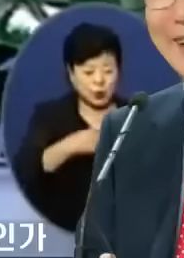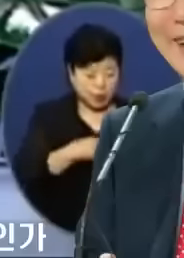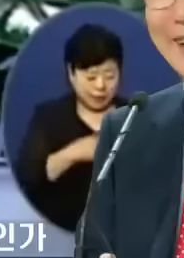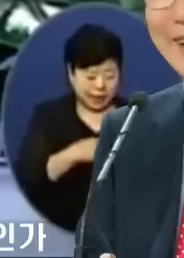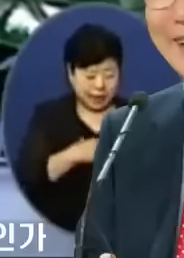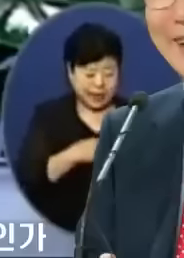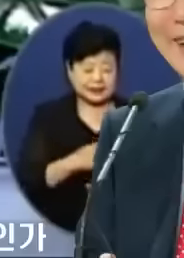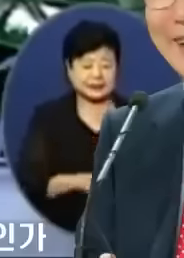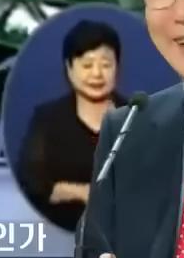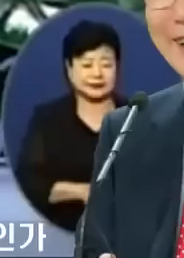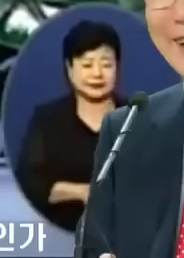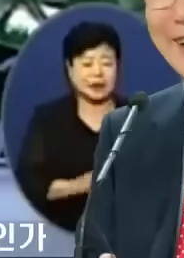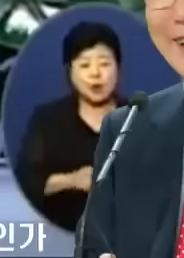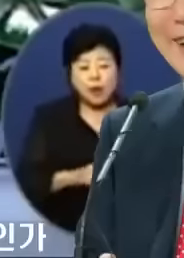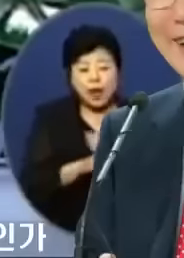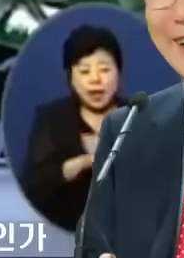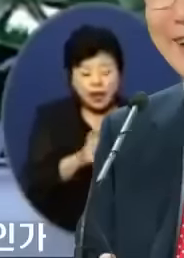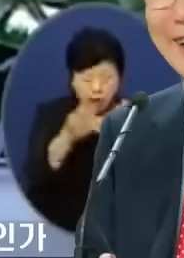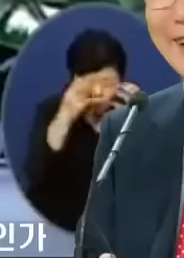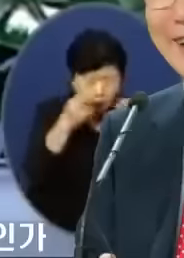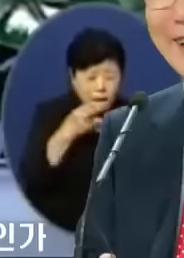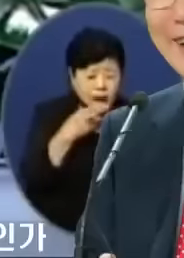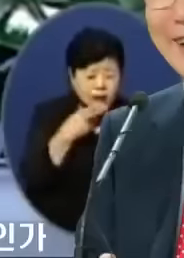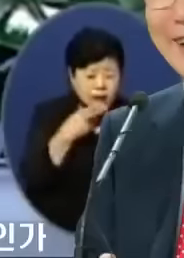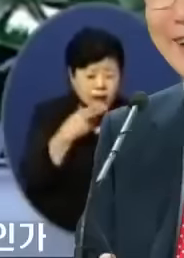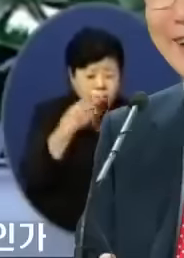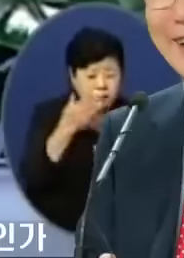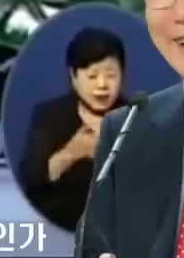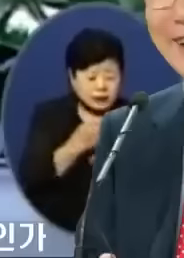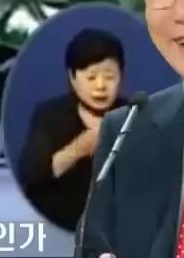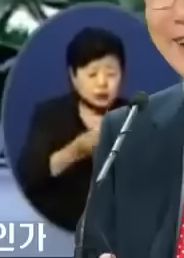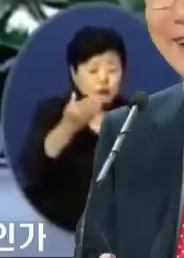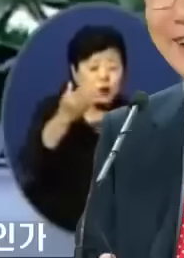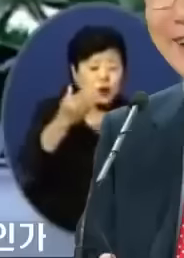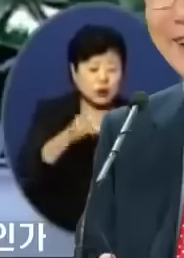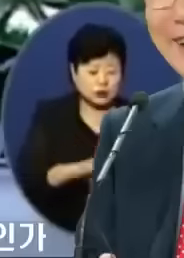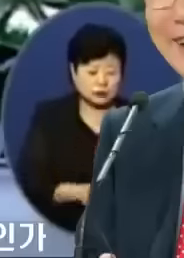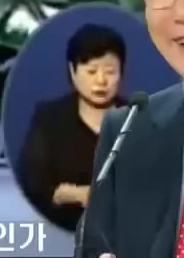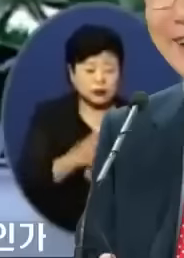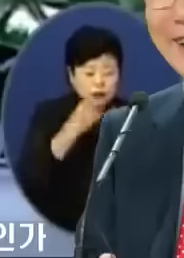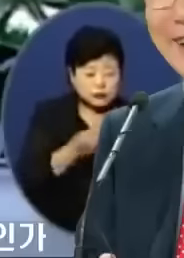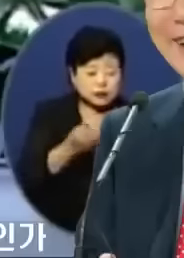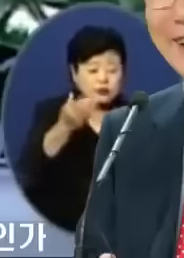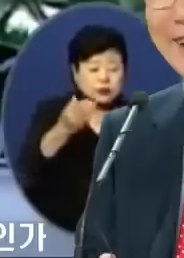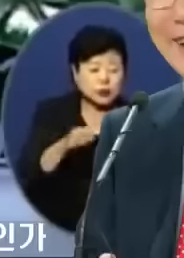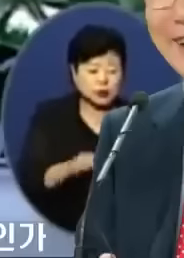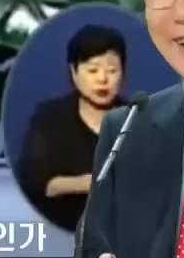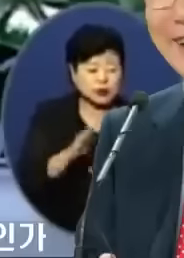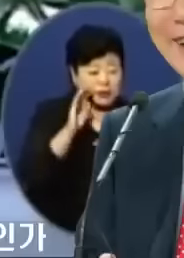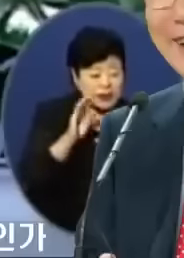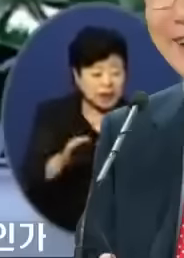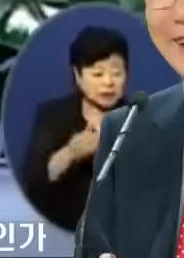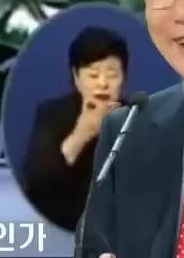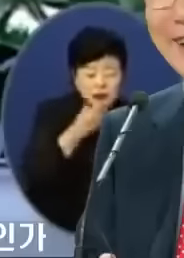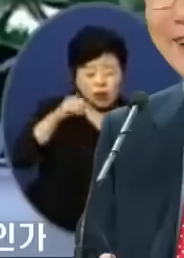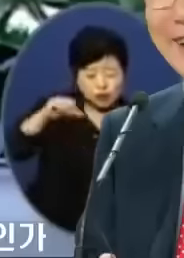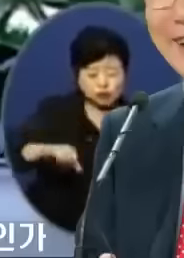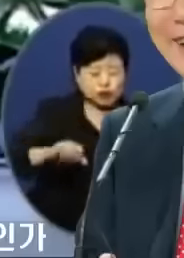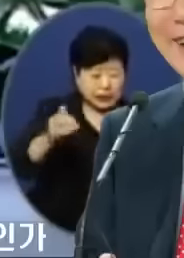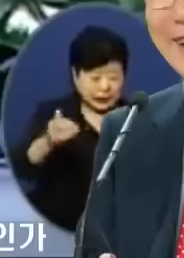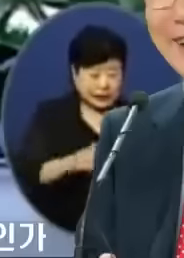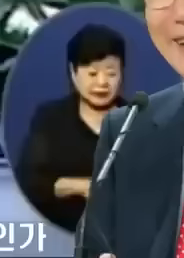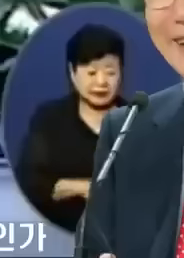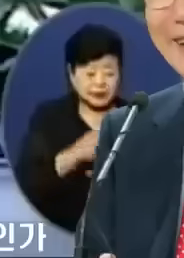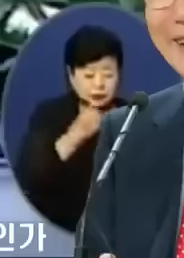위험합니다. 왜냐하면 고난 없이 받은 축복은 축복이 나중에 오히려 저주가 되고 마는